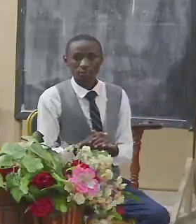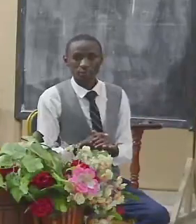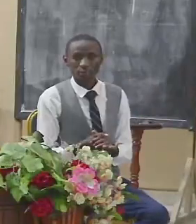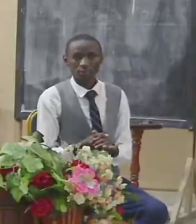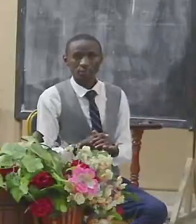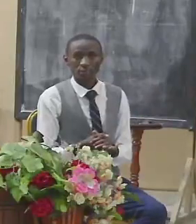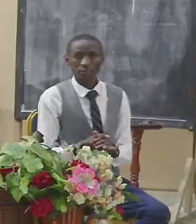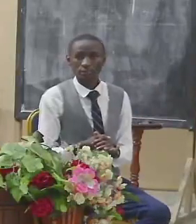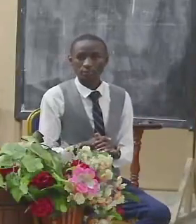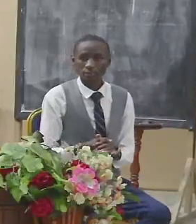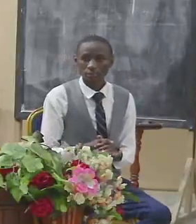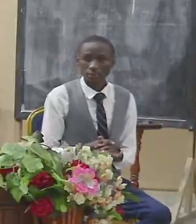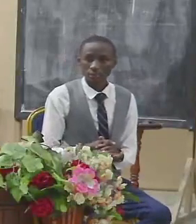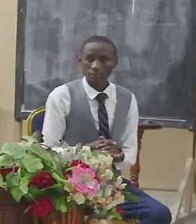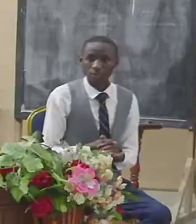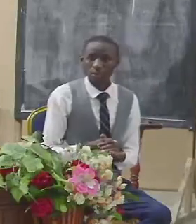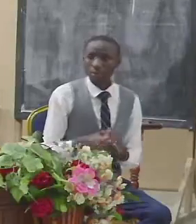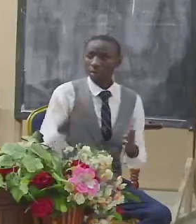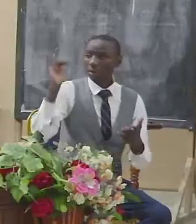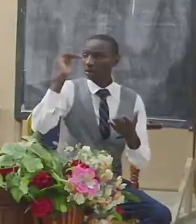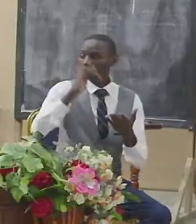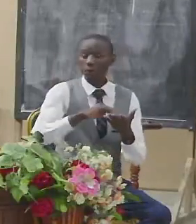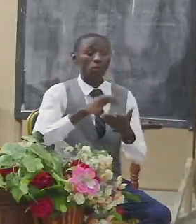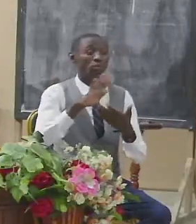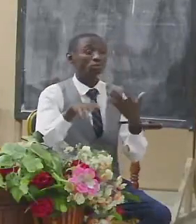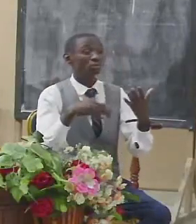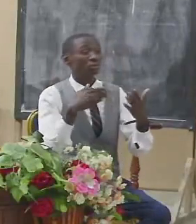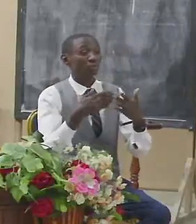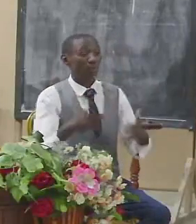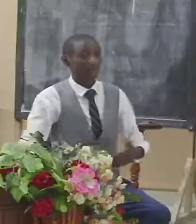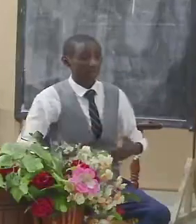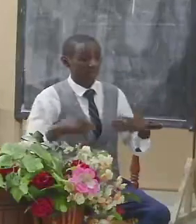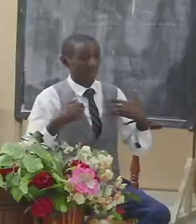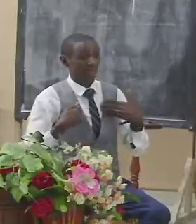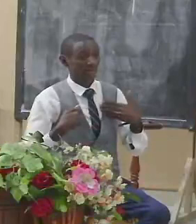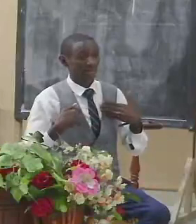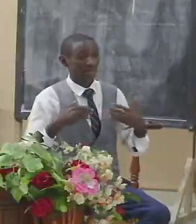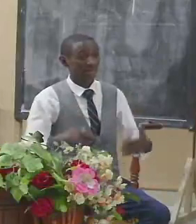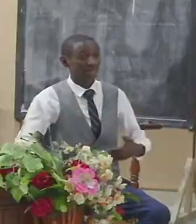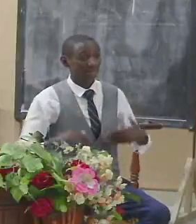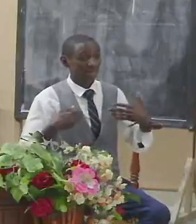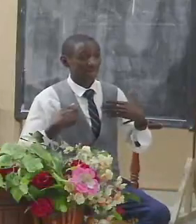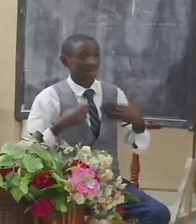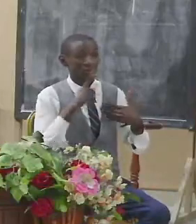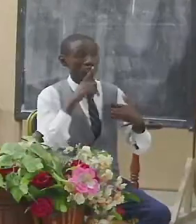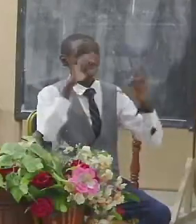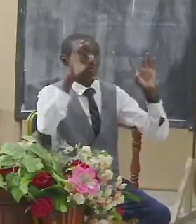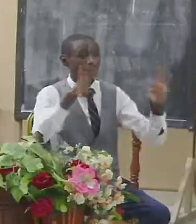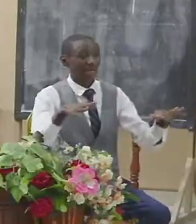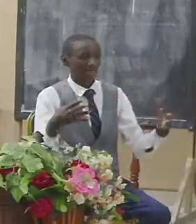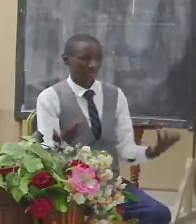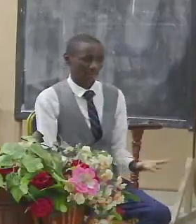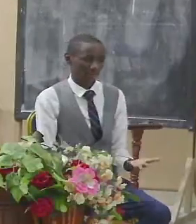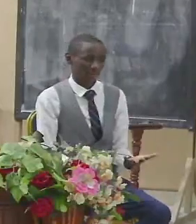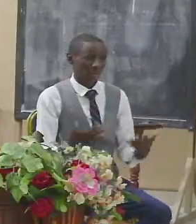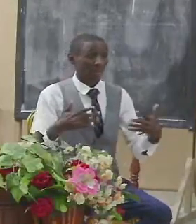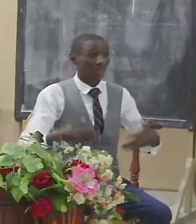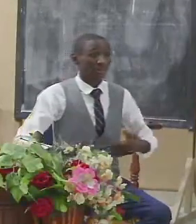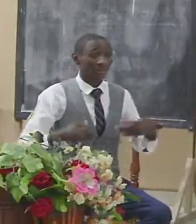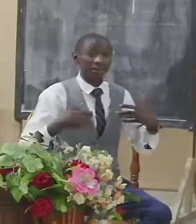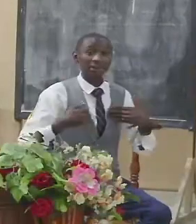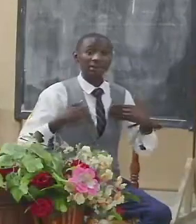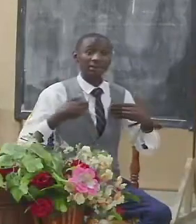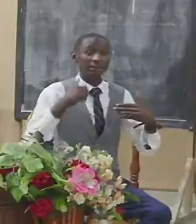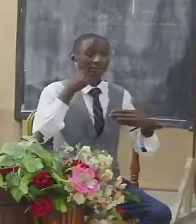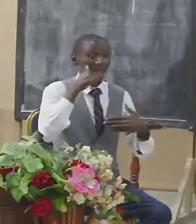Et surtout les jeunes. Na zaidi sana wa vijana. Jo ajabu. Wa vijana ils sont terribles. Bale banazaliwa au message.